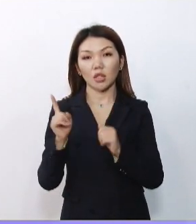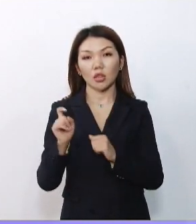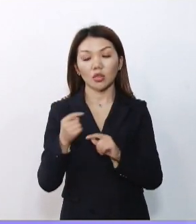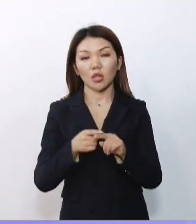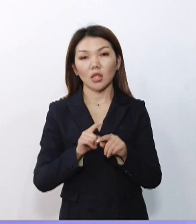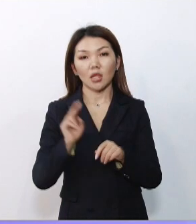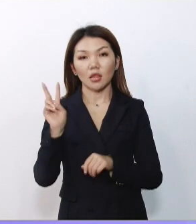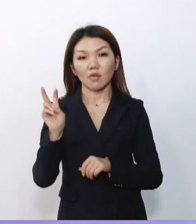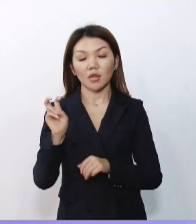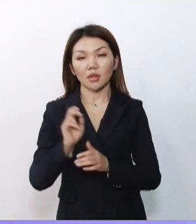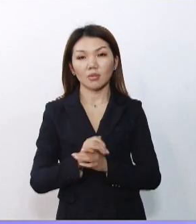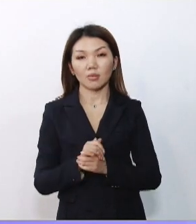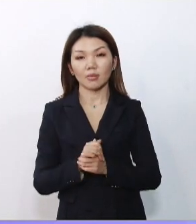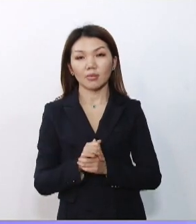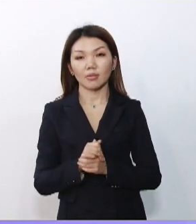200.